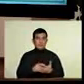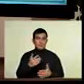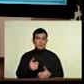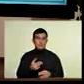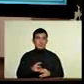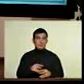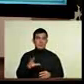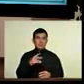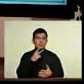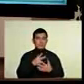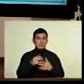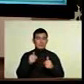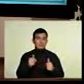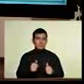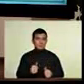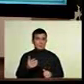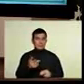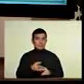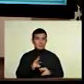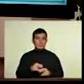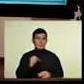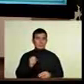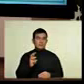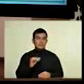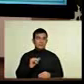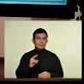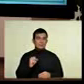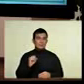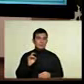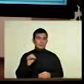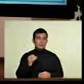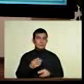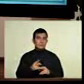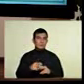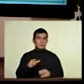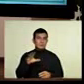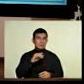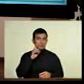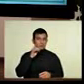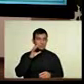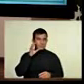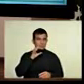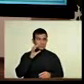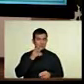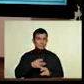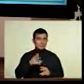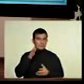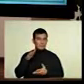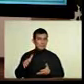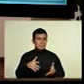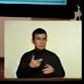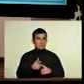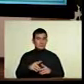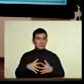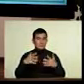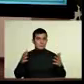и вы видели иллюстрации. Это Амударья. Ребята, вы знаете, что Узбекистан омывает две реки. Самые большие